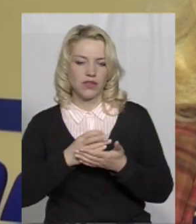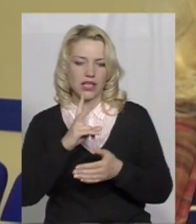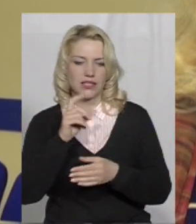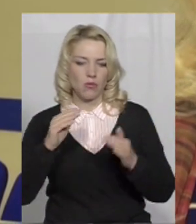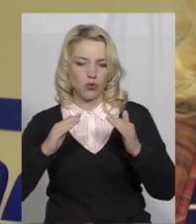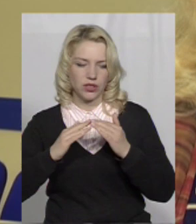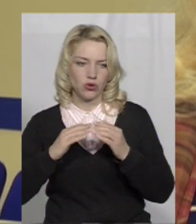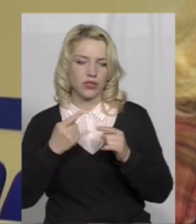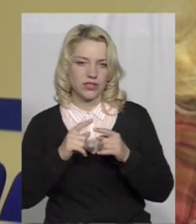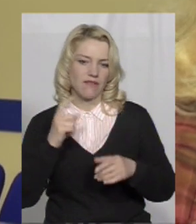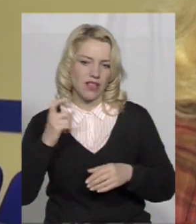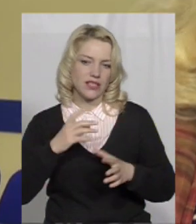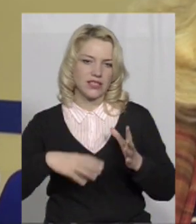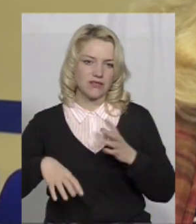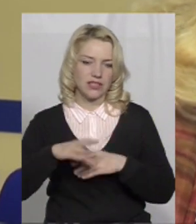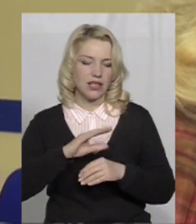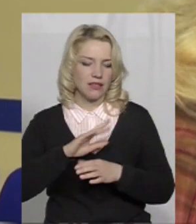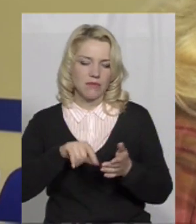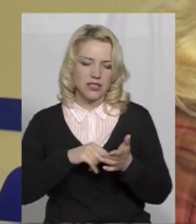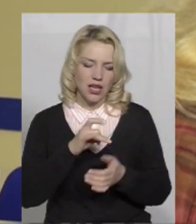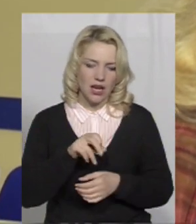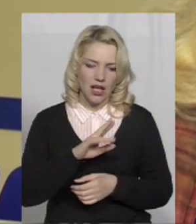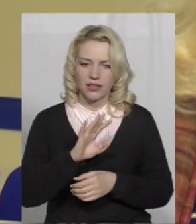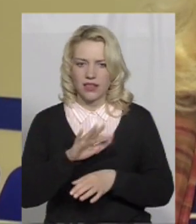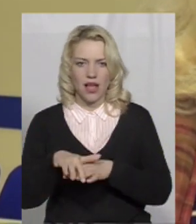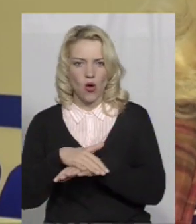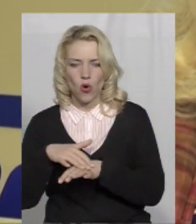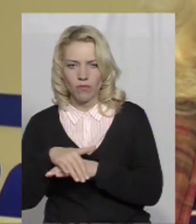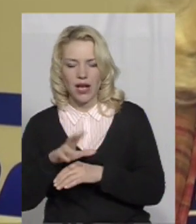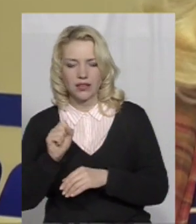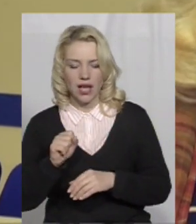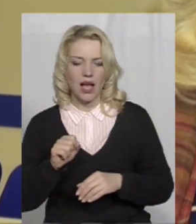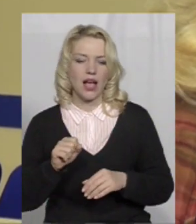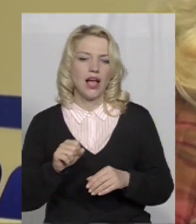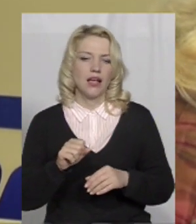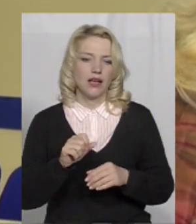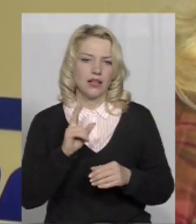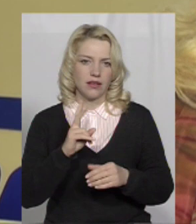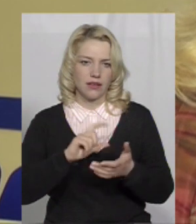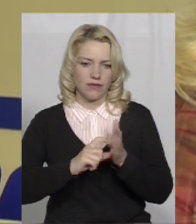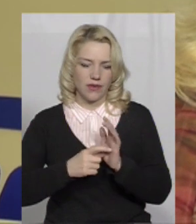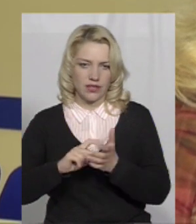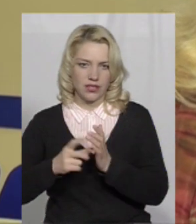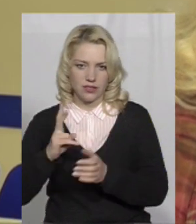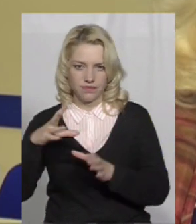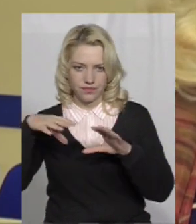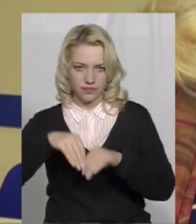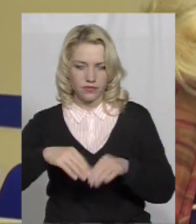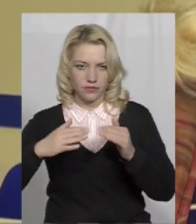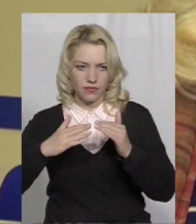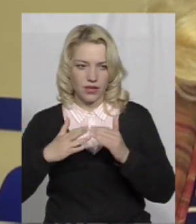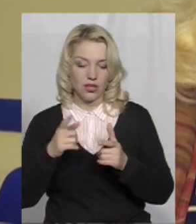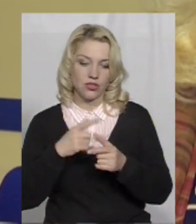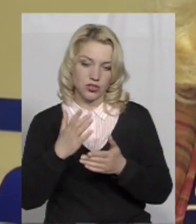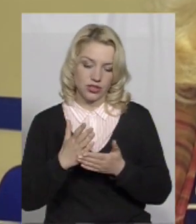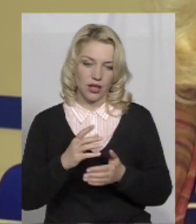співвласників. Не міської ради, не громади, а іменно співвласників багатоквартирного будинку. Чи є проблеми? Проблеми